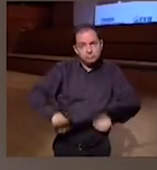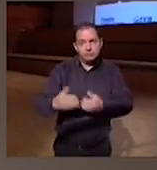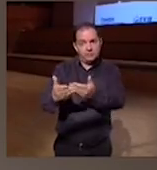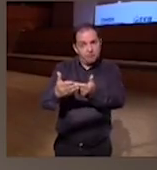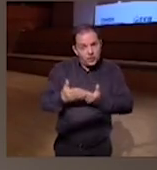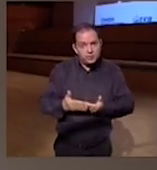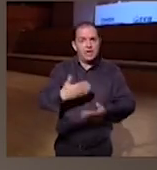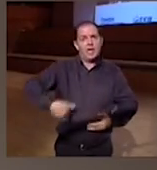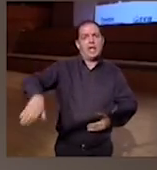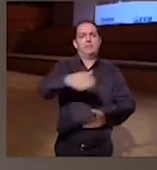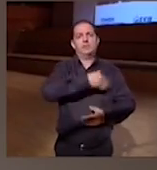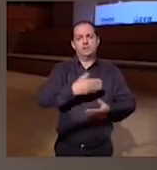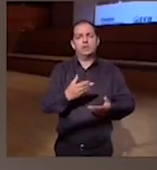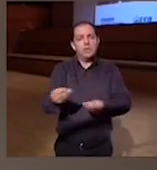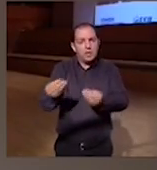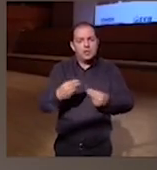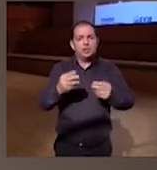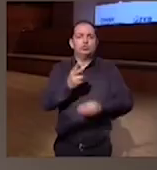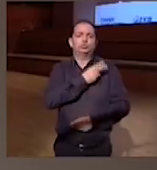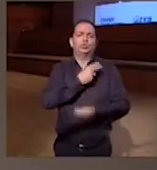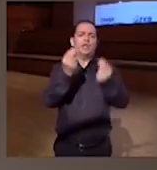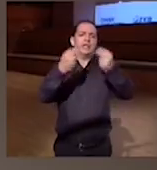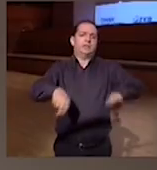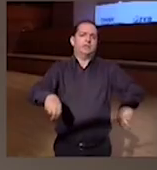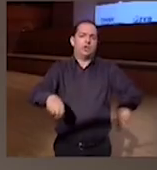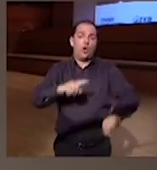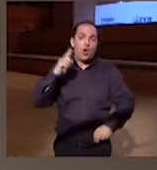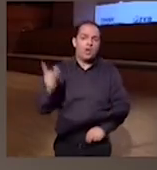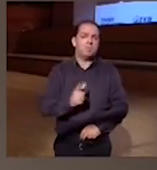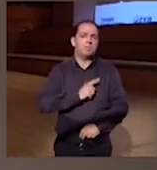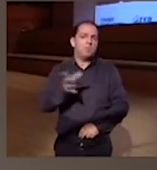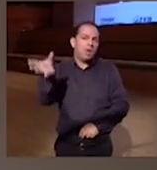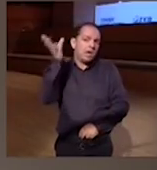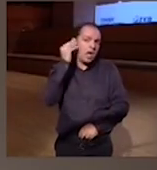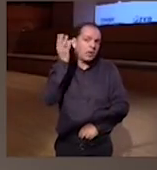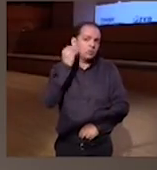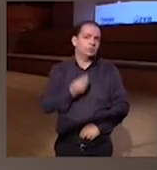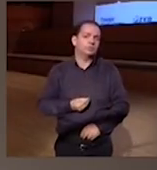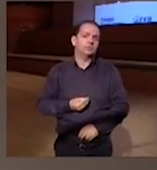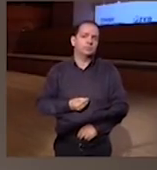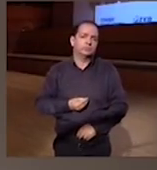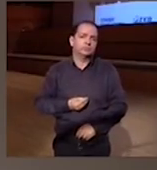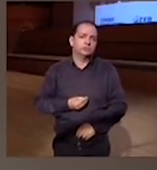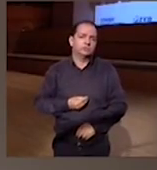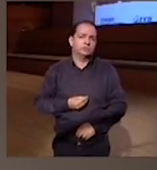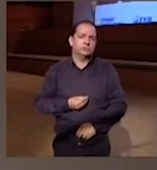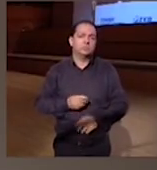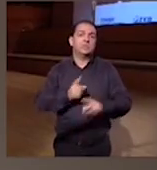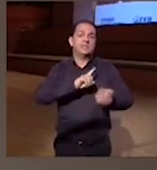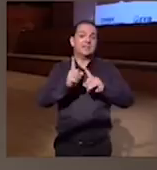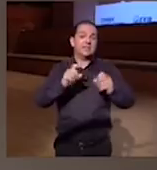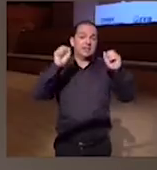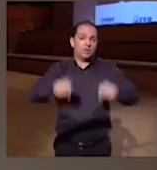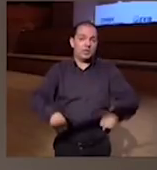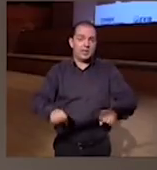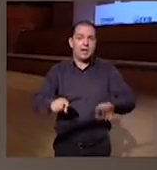μας την σωστή λύση. Τη λύση που όλοι περιμένουν να ακούσουν. Η συμφωνία πλαίσιο